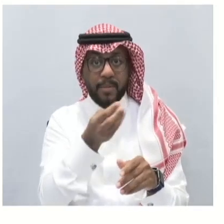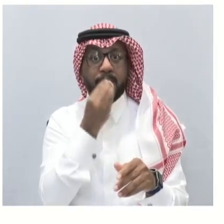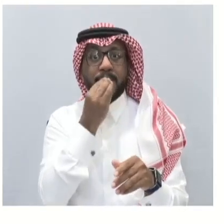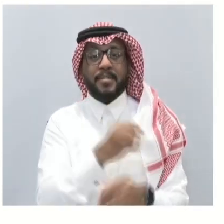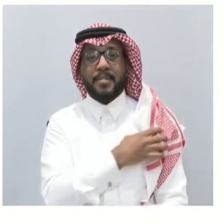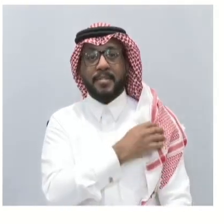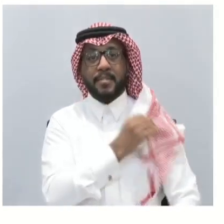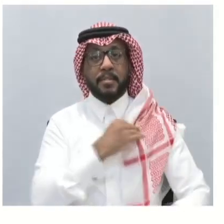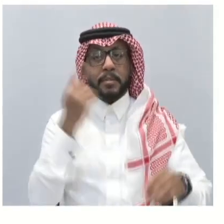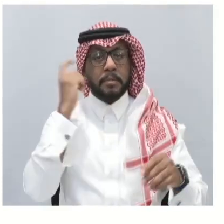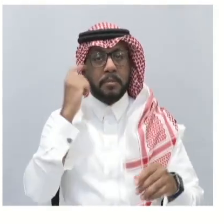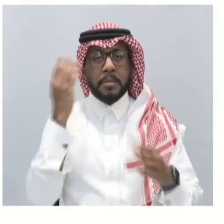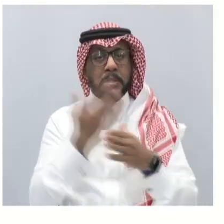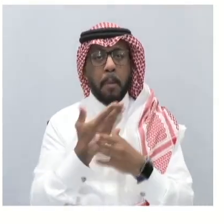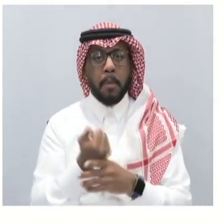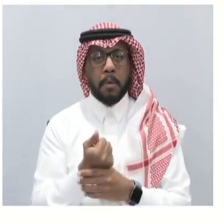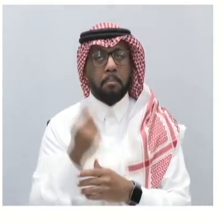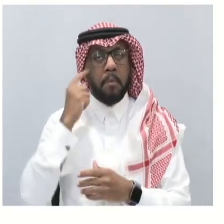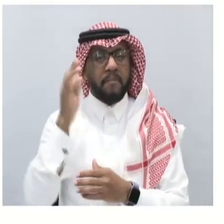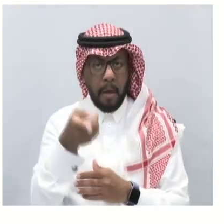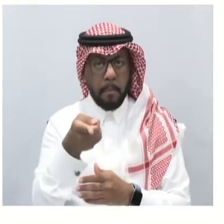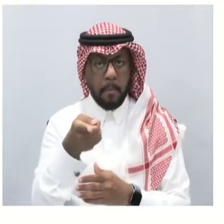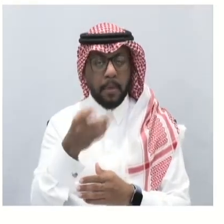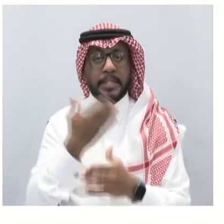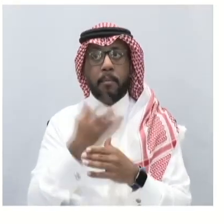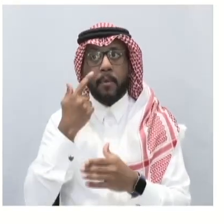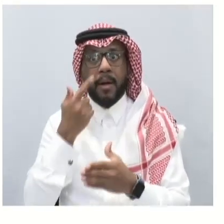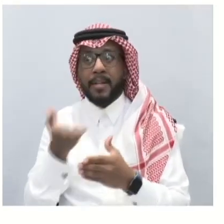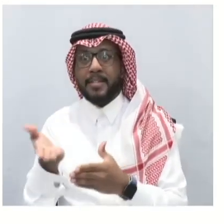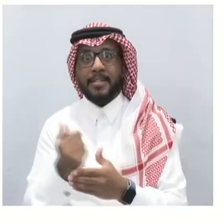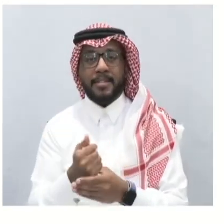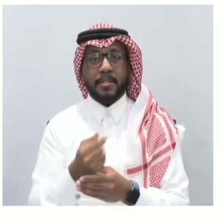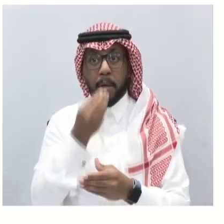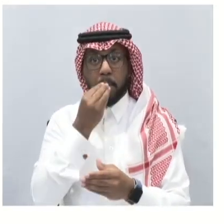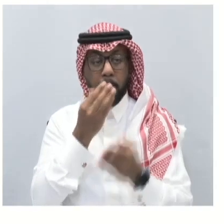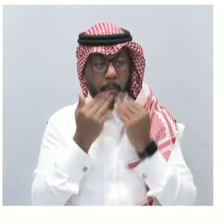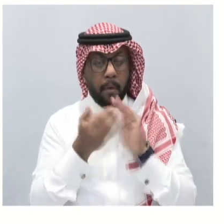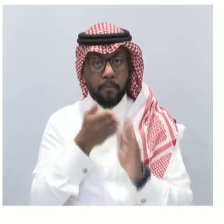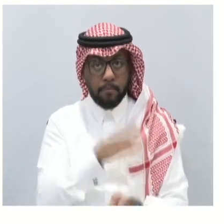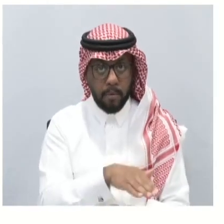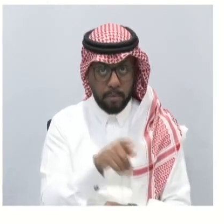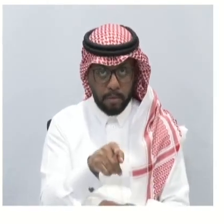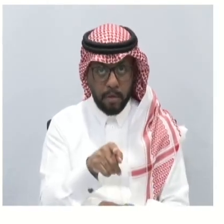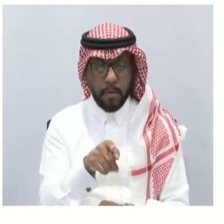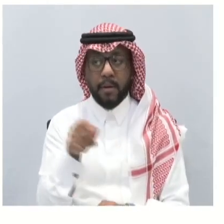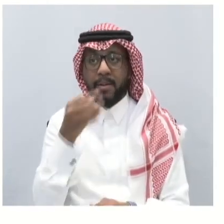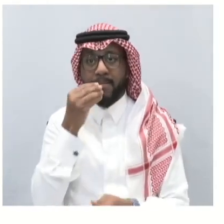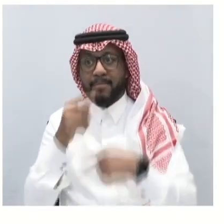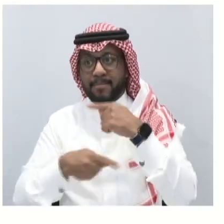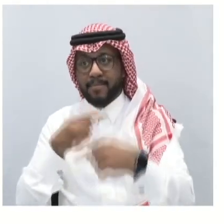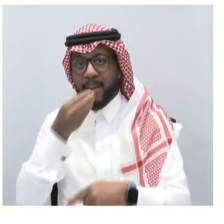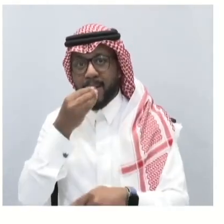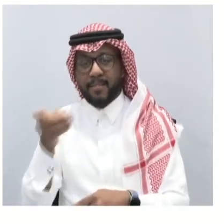ليش لكي تعيش ماذا تاكل الحيوانات